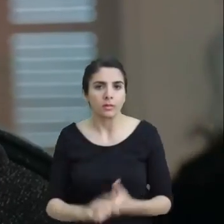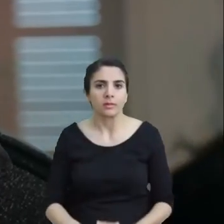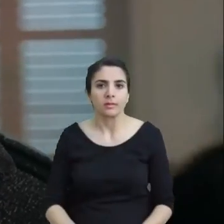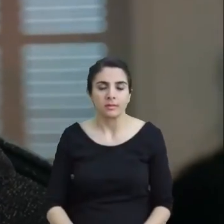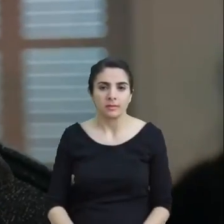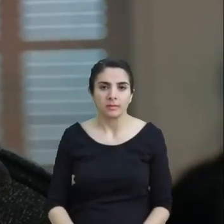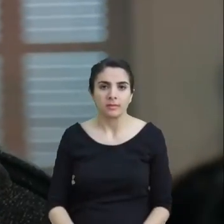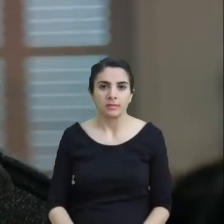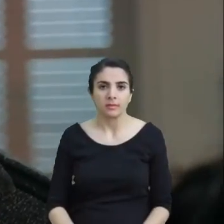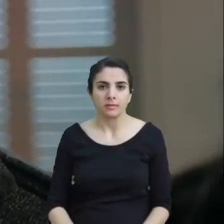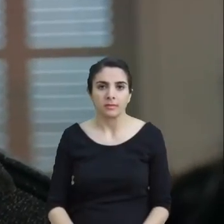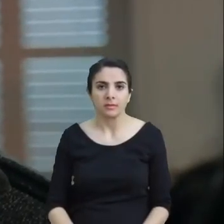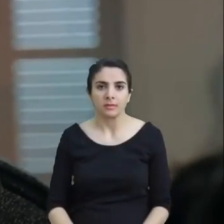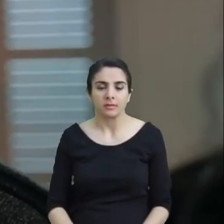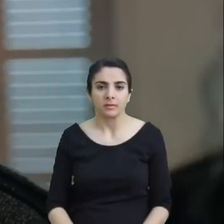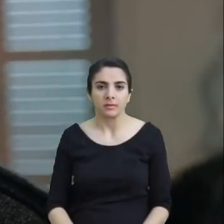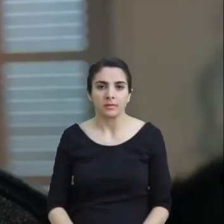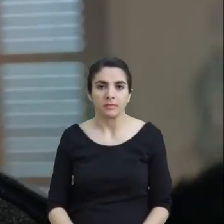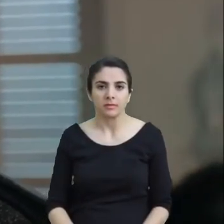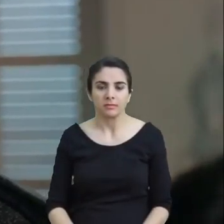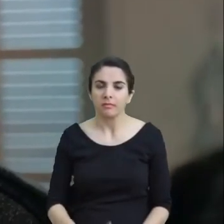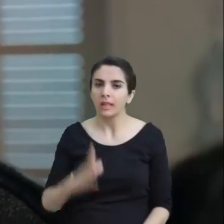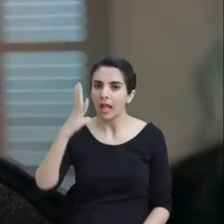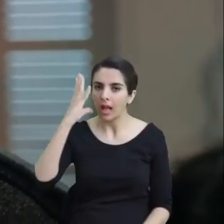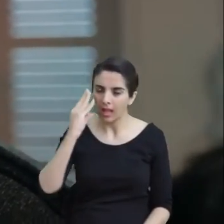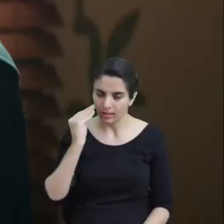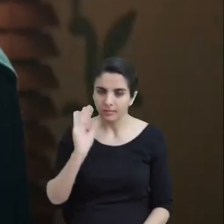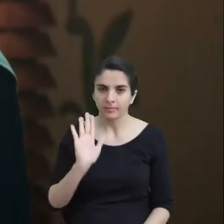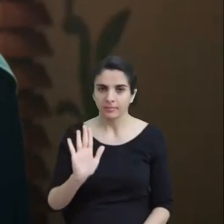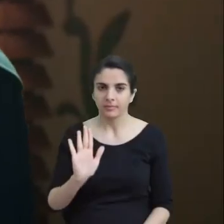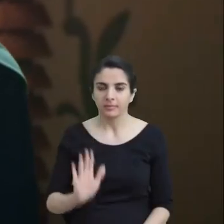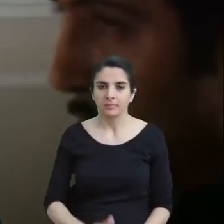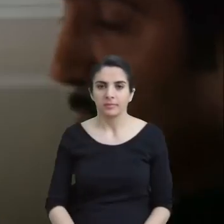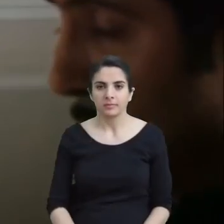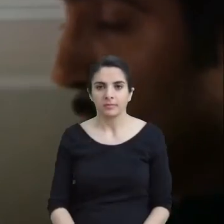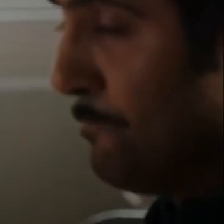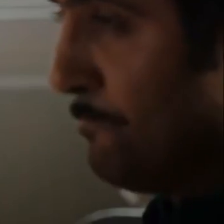Mustafa düşünüp gözlerini yana alarak gülümsedi. Anlaşıldı.